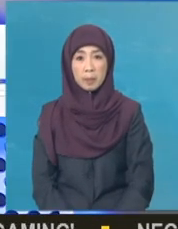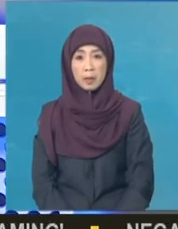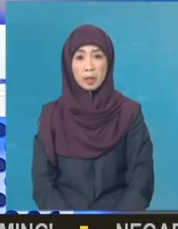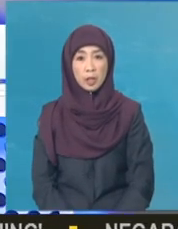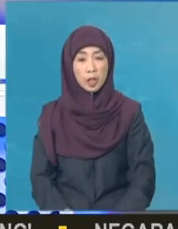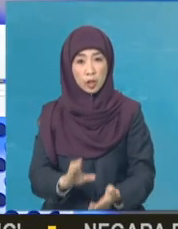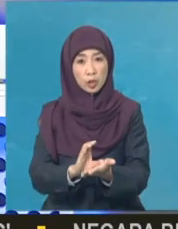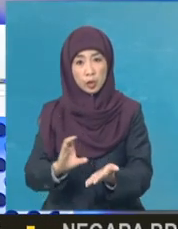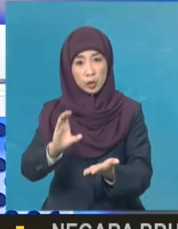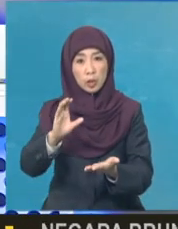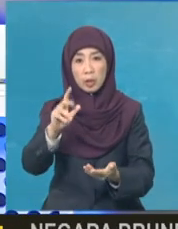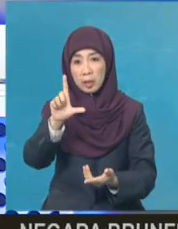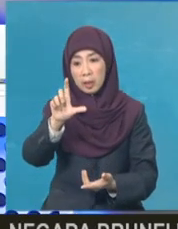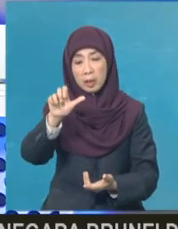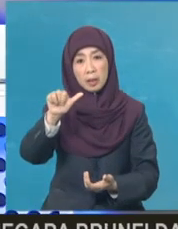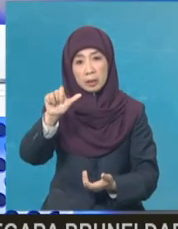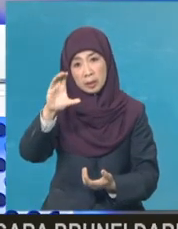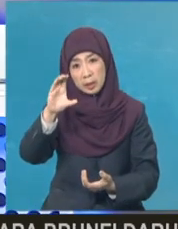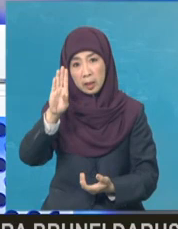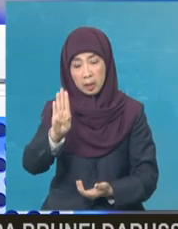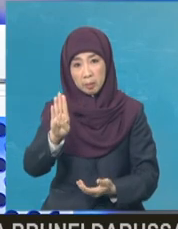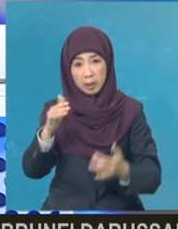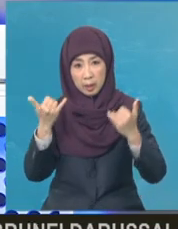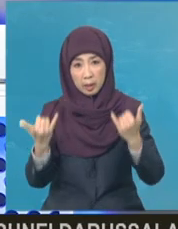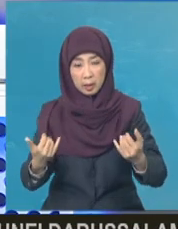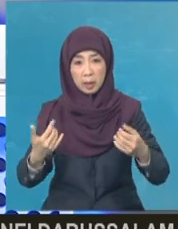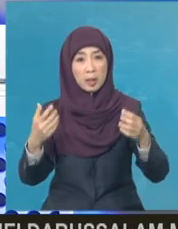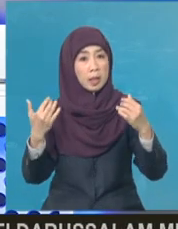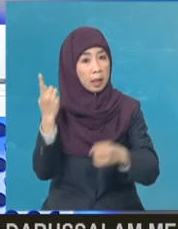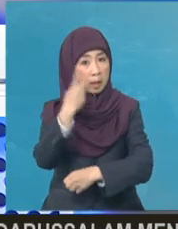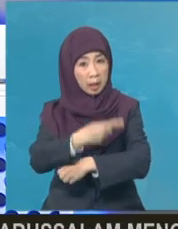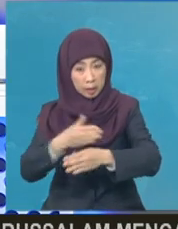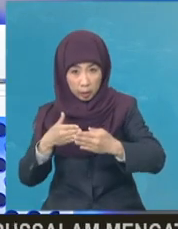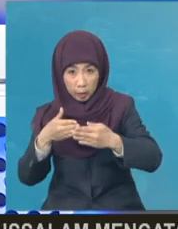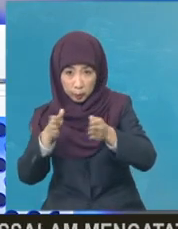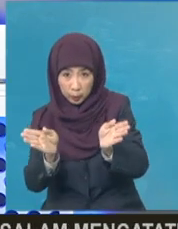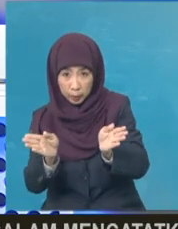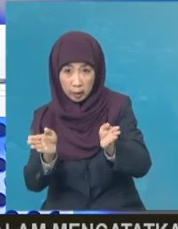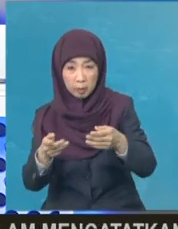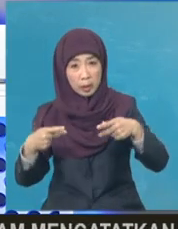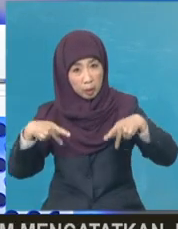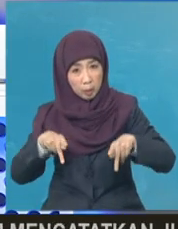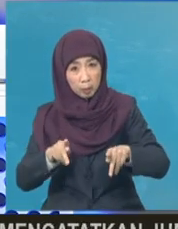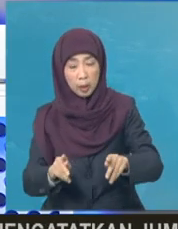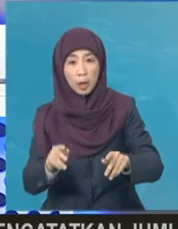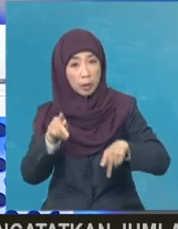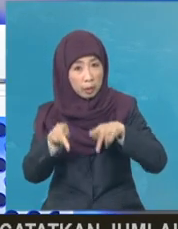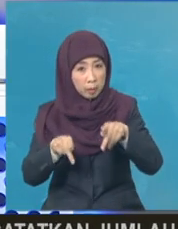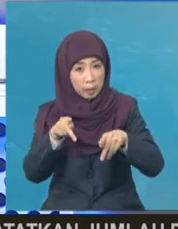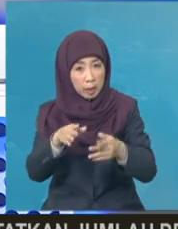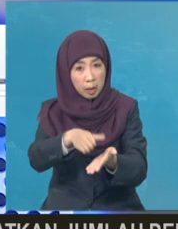Hai golek perdagangan Laksmana LCD hari ini mengadakan hari terbuka bagi memberi peluang kepada orang ramai khususnya